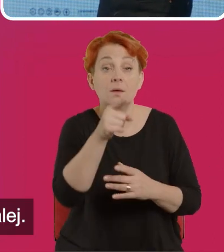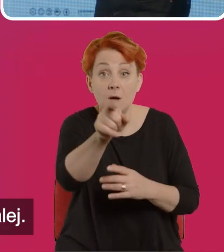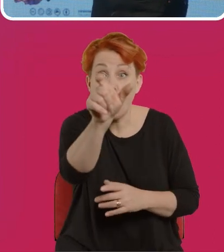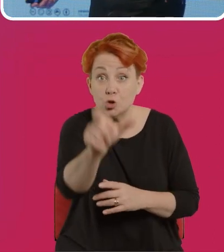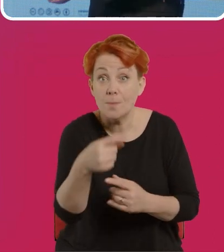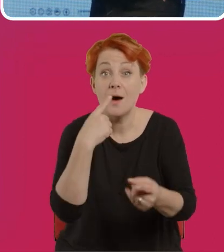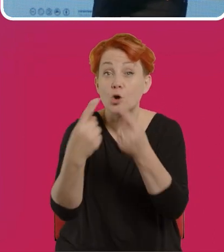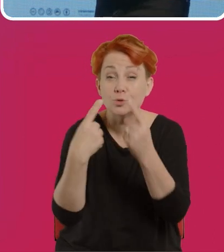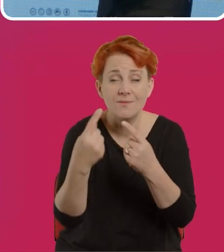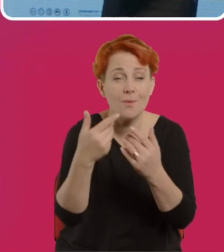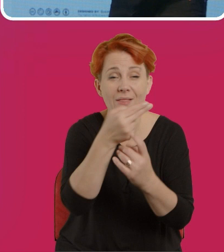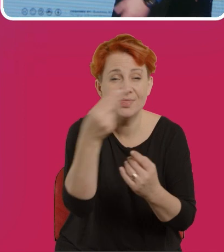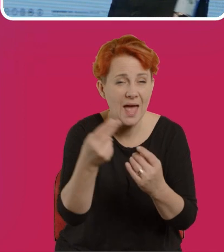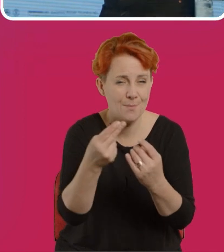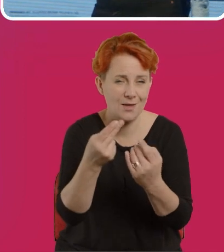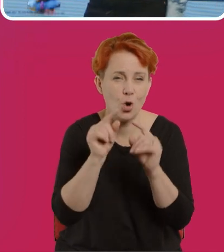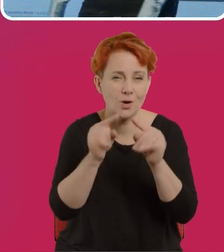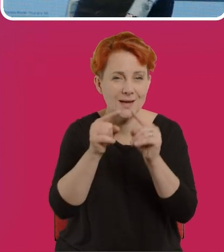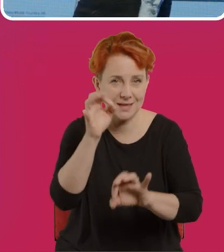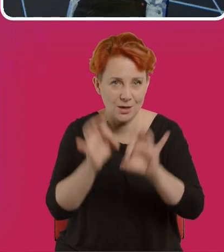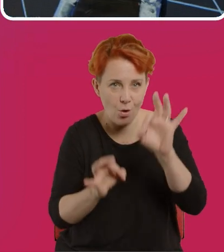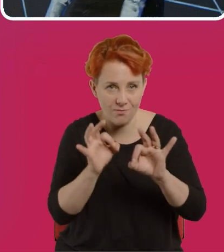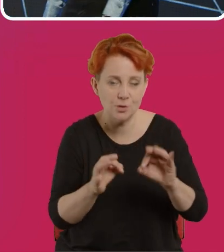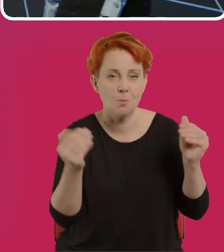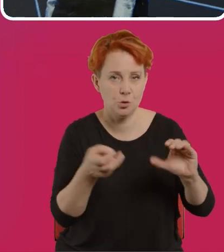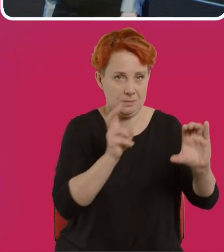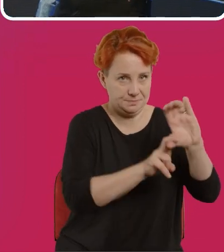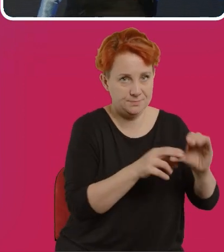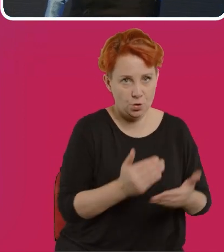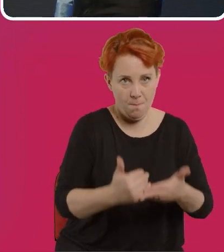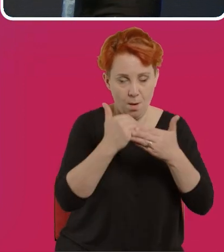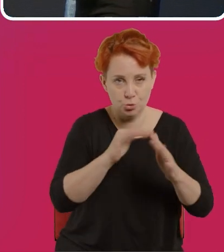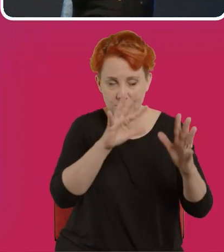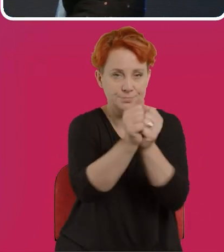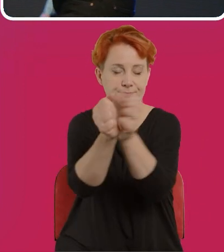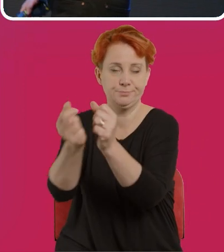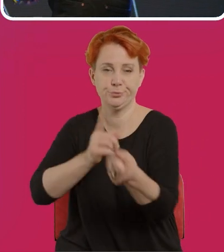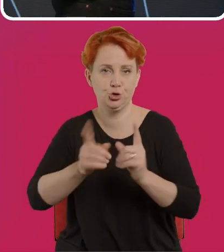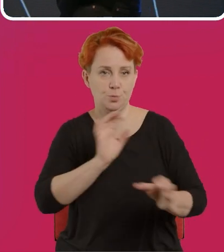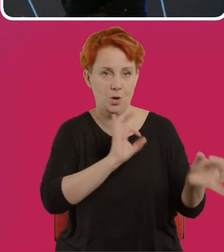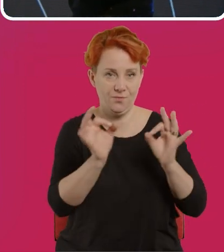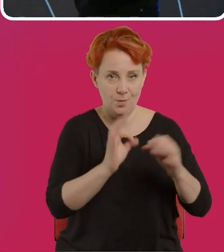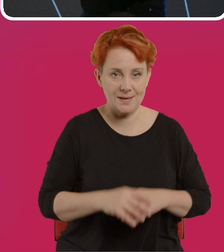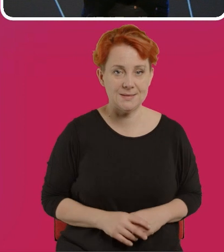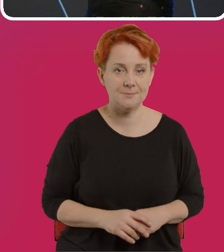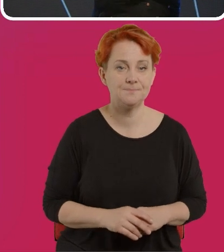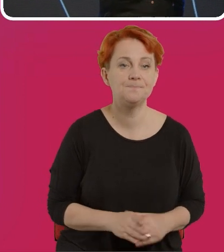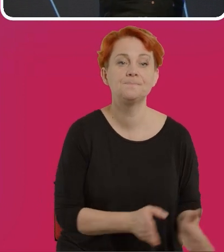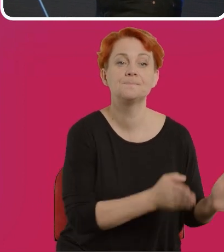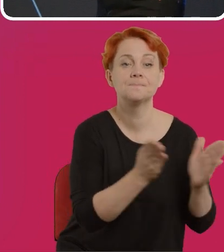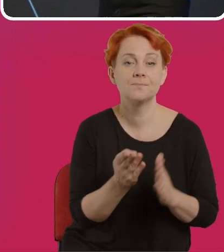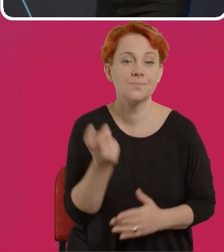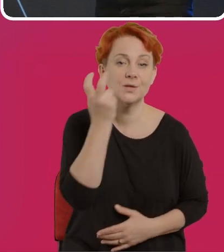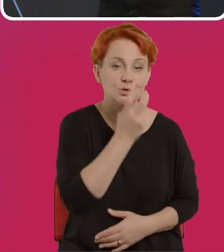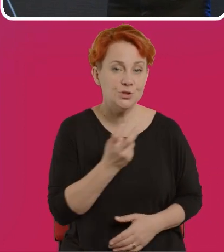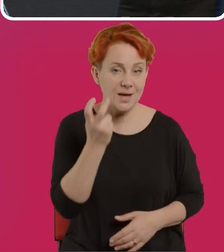i tak dalej, i tak dalej. Więc bardzo fajny plugin, którym pomoże. Kolejnym ciekawą rzeczą i zastosowaniem